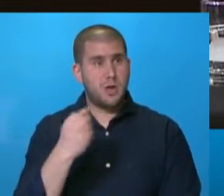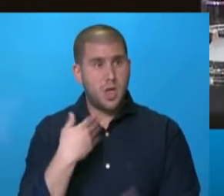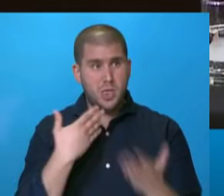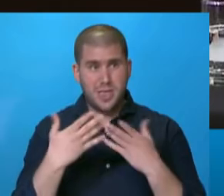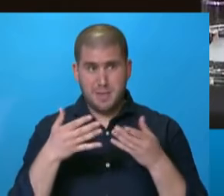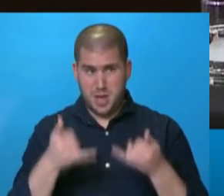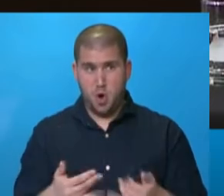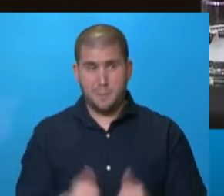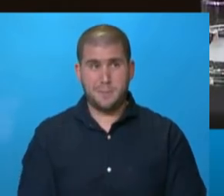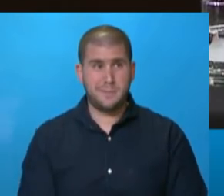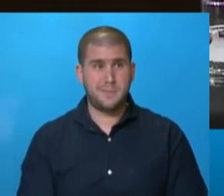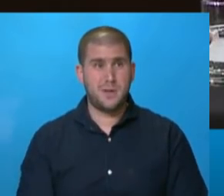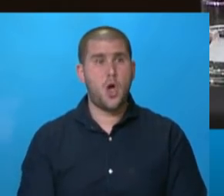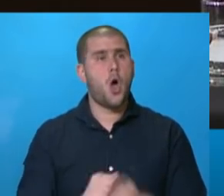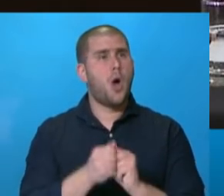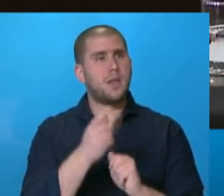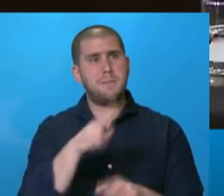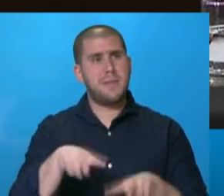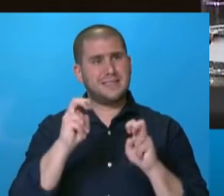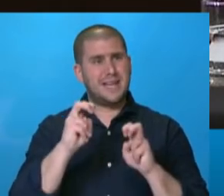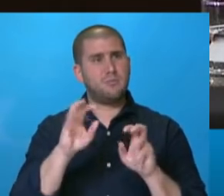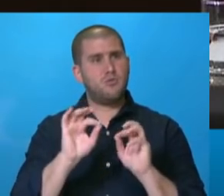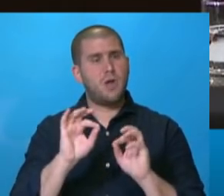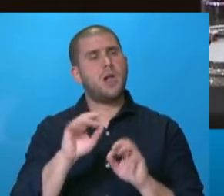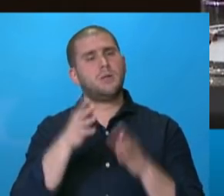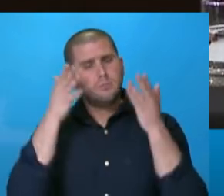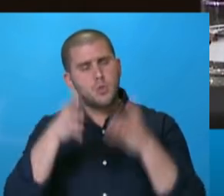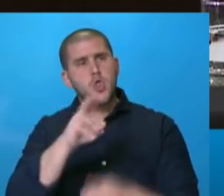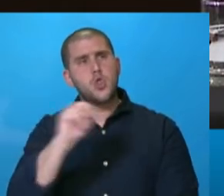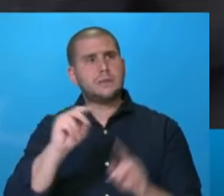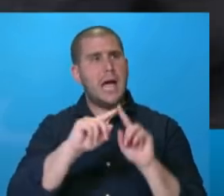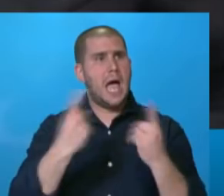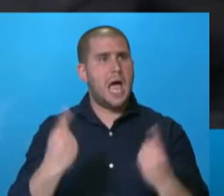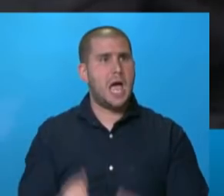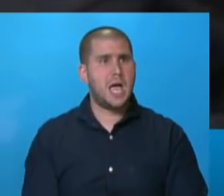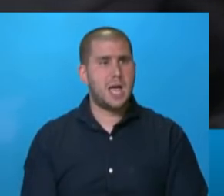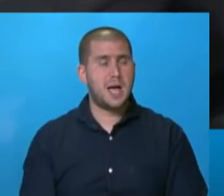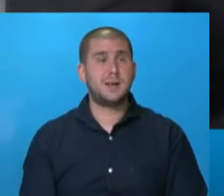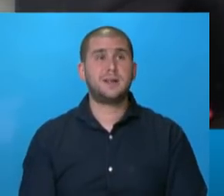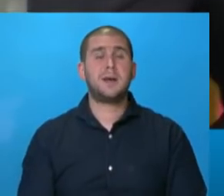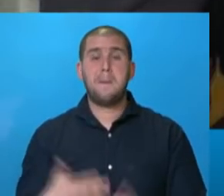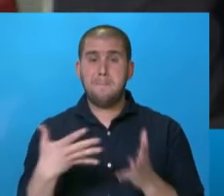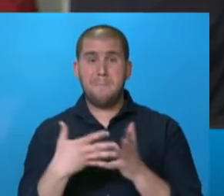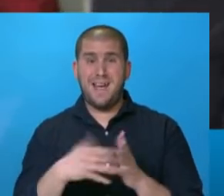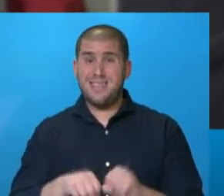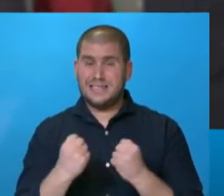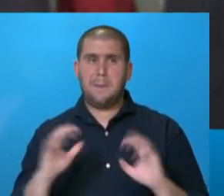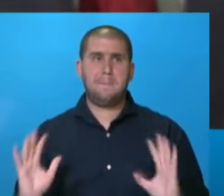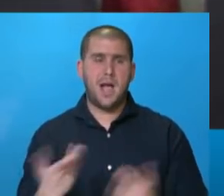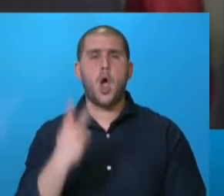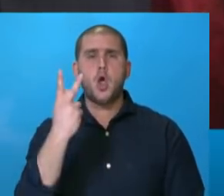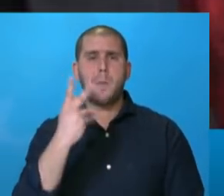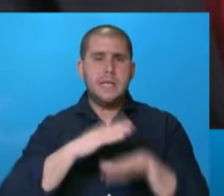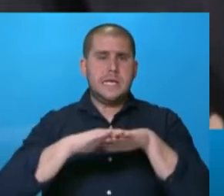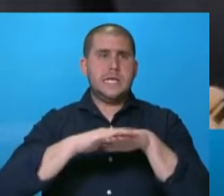we're actually discussing today, or was that just an opportune moment to get a dig in about something else? בקרת הנזקים הגיע מהר, וקורבין